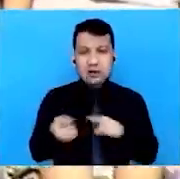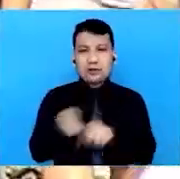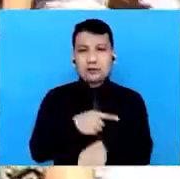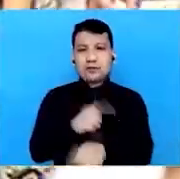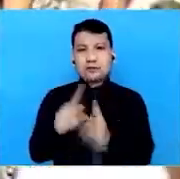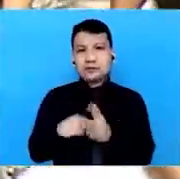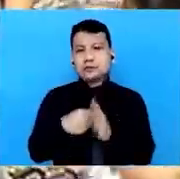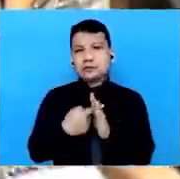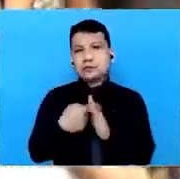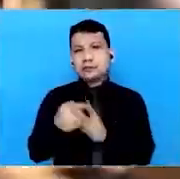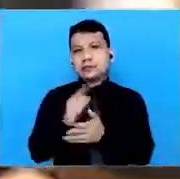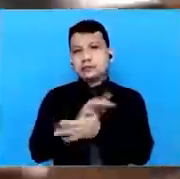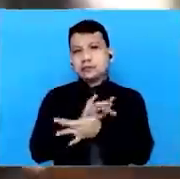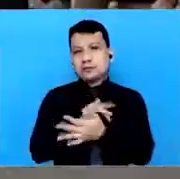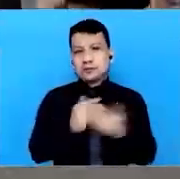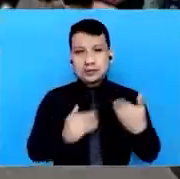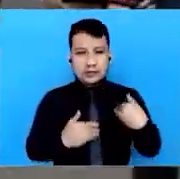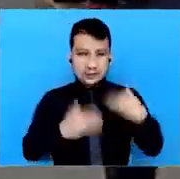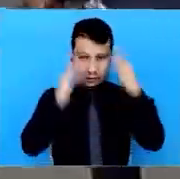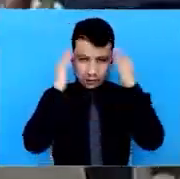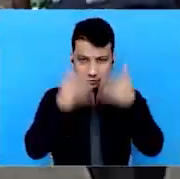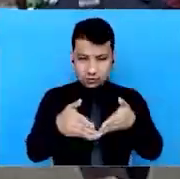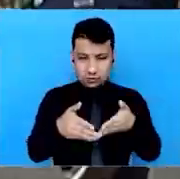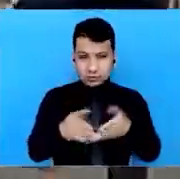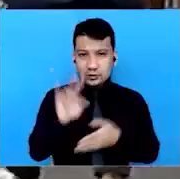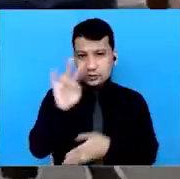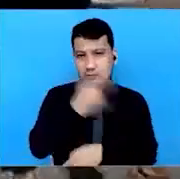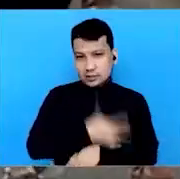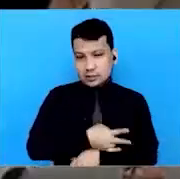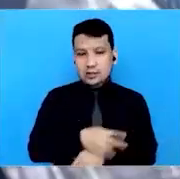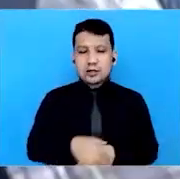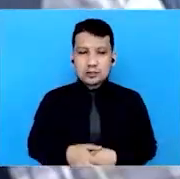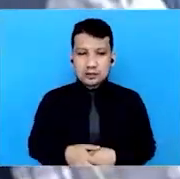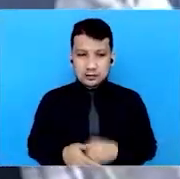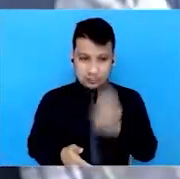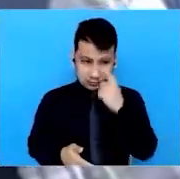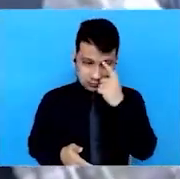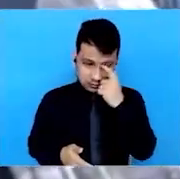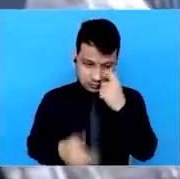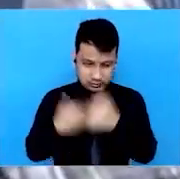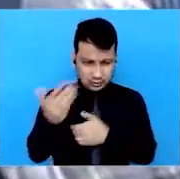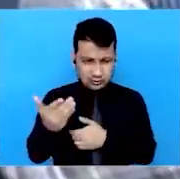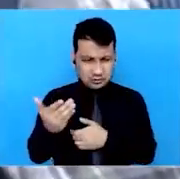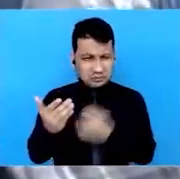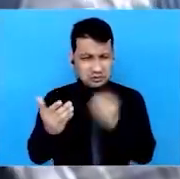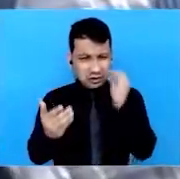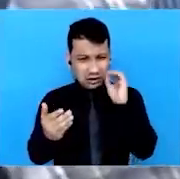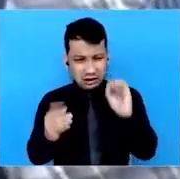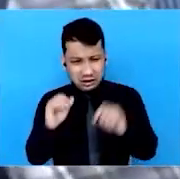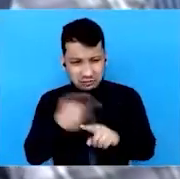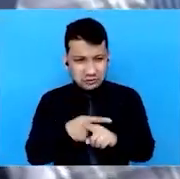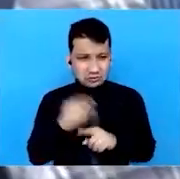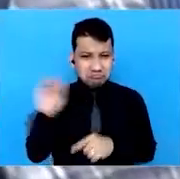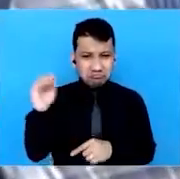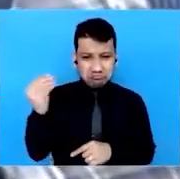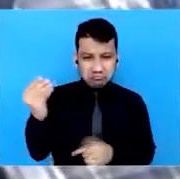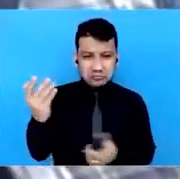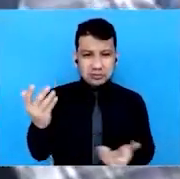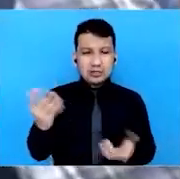pandemya at hindi nakafocus lamang sa 7 araw. They're comparing apples and oranges dahil una-una,